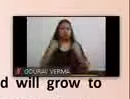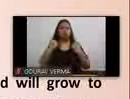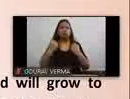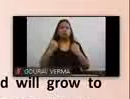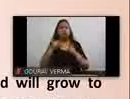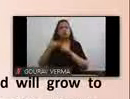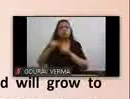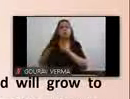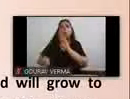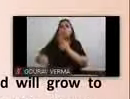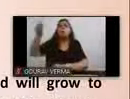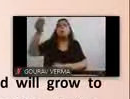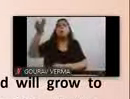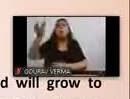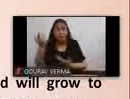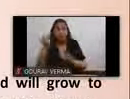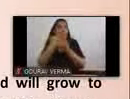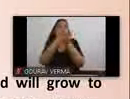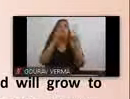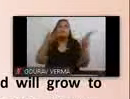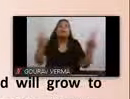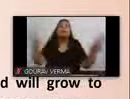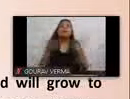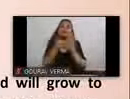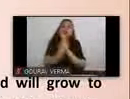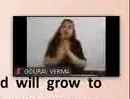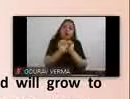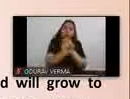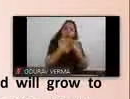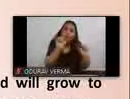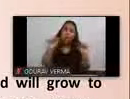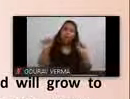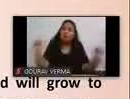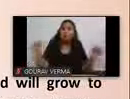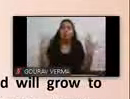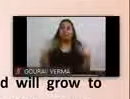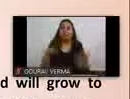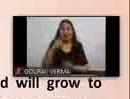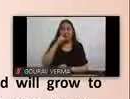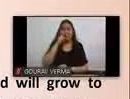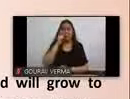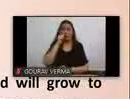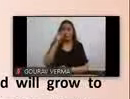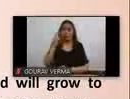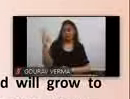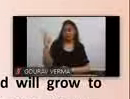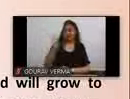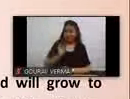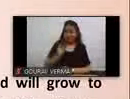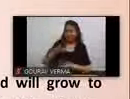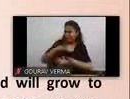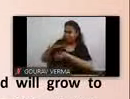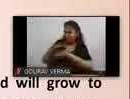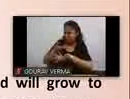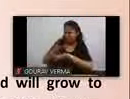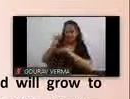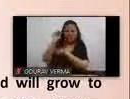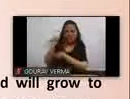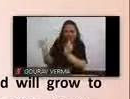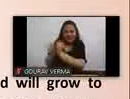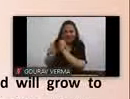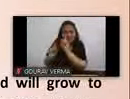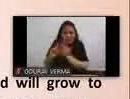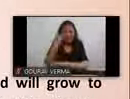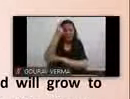to us for services, we have to be very careful in talking to us. We have to emphasize the fact